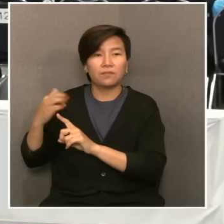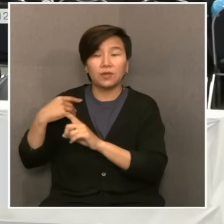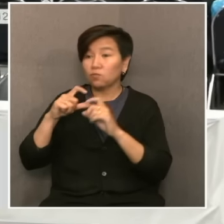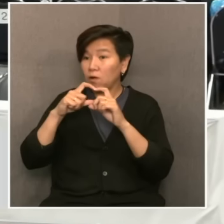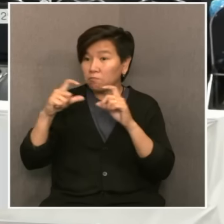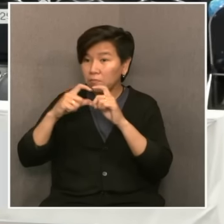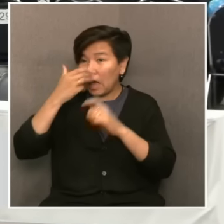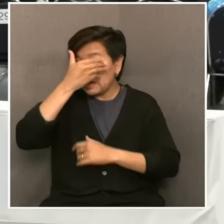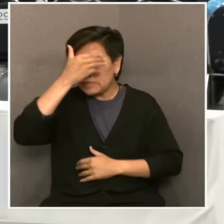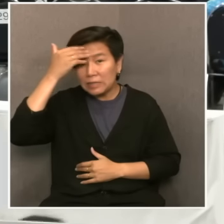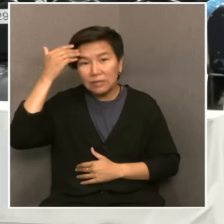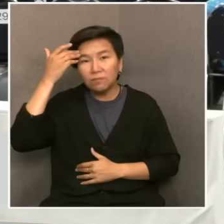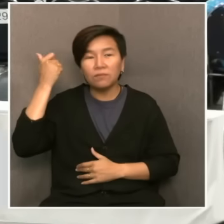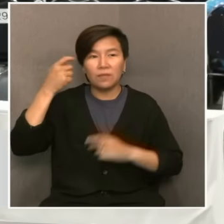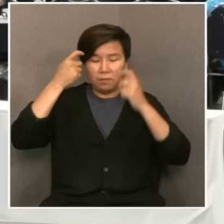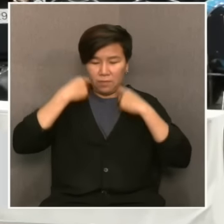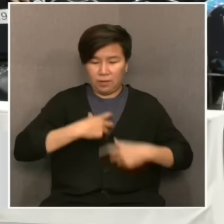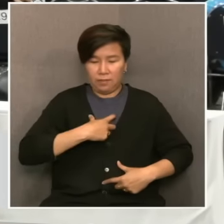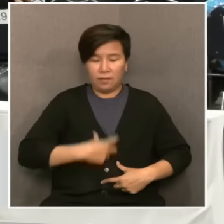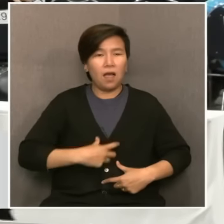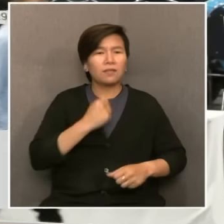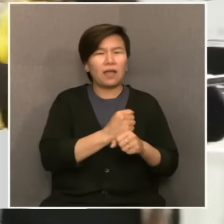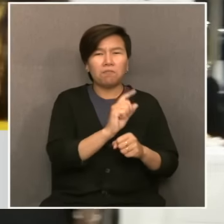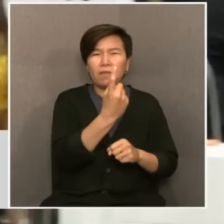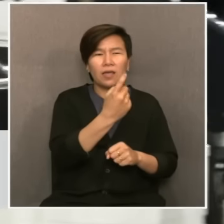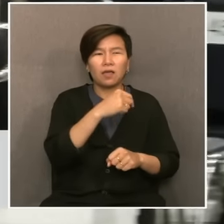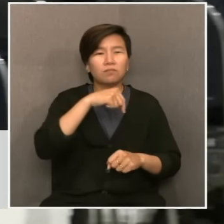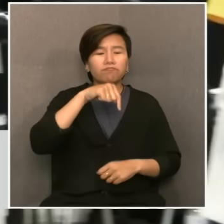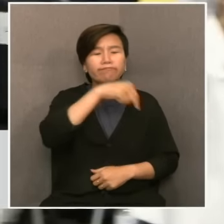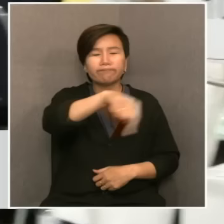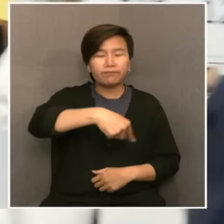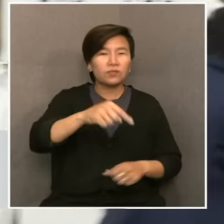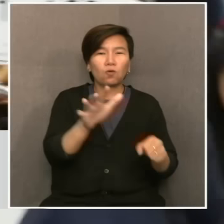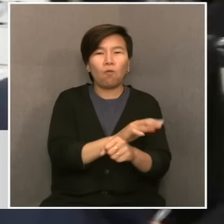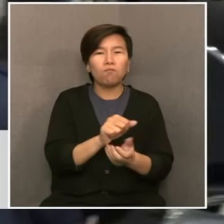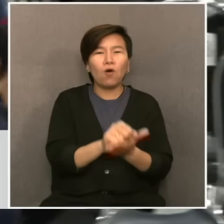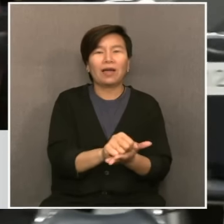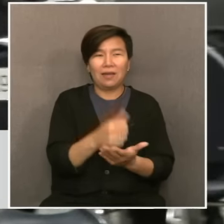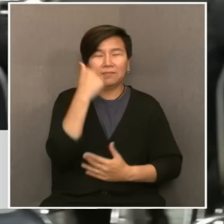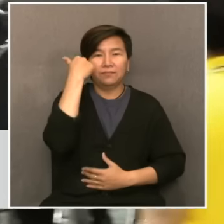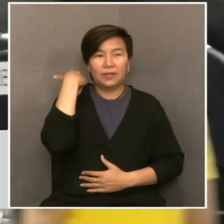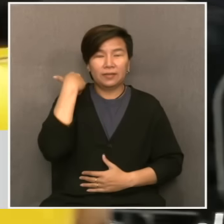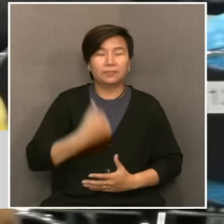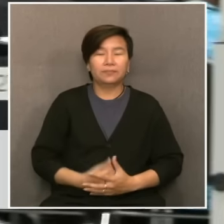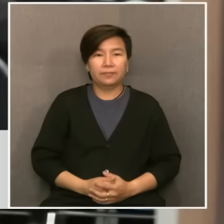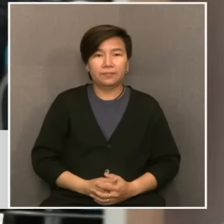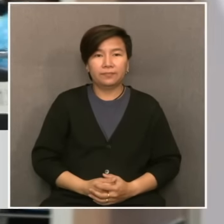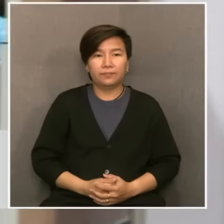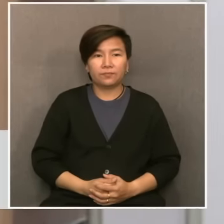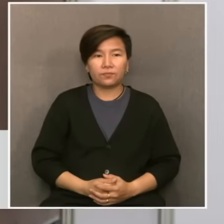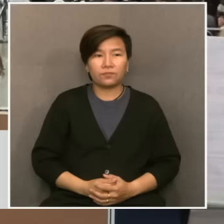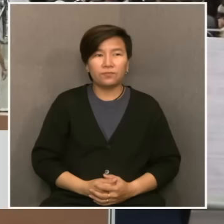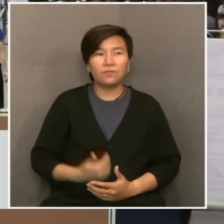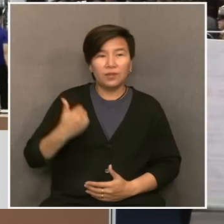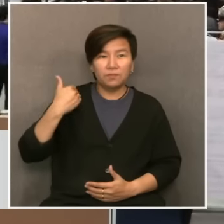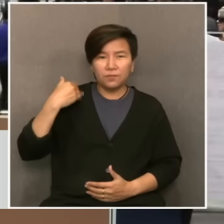าชนหรือบัตรคล้องคอก็สามารถทำใหม่ได้ภายในสถานที่เลือกได้ทันทีค่ะรวมถึงสถานที่สำหรับฝ่ายสืบสวนของ